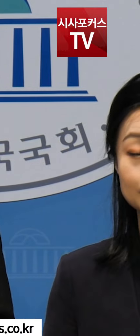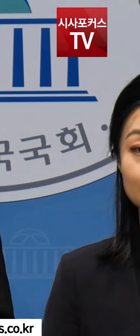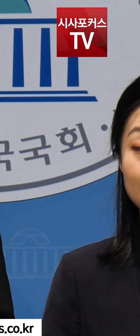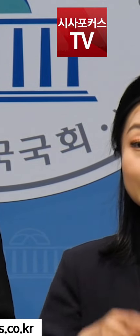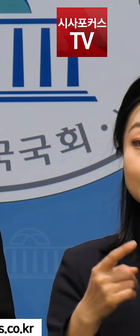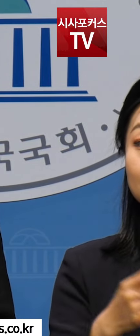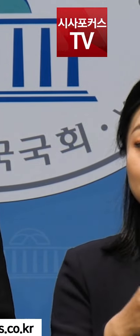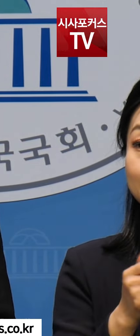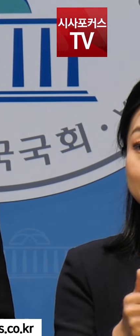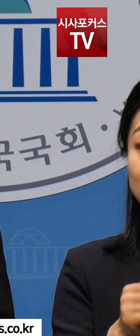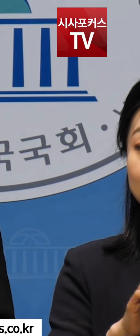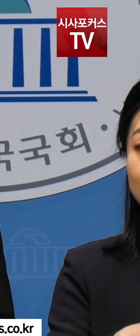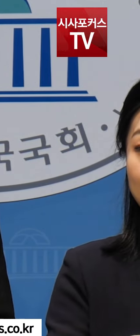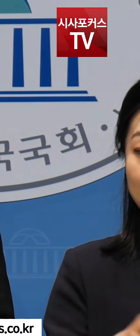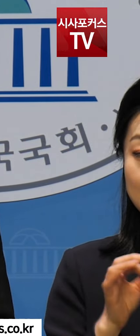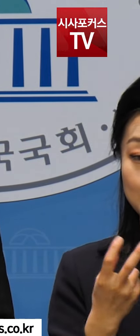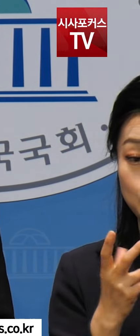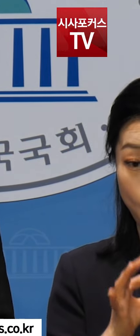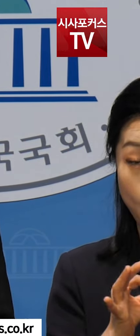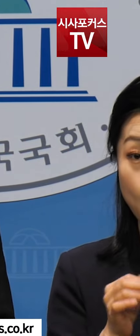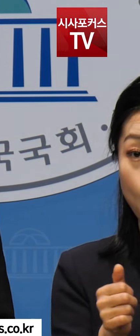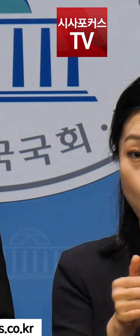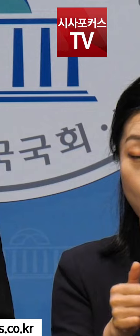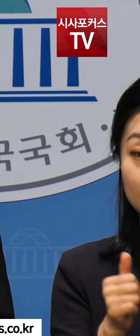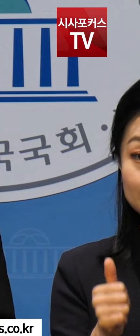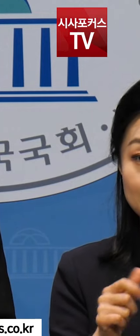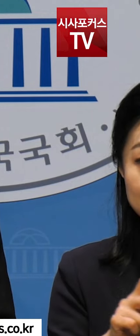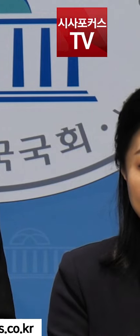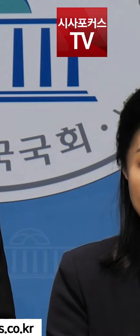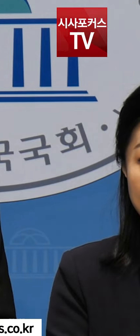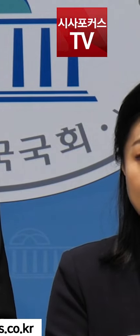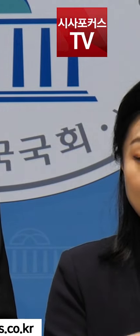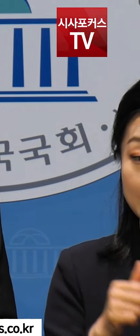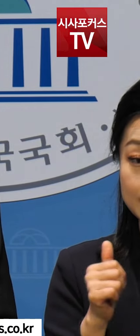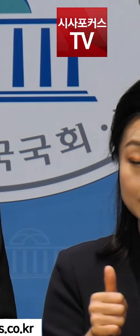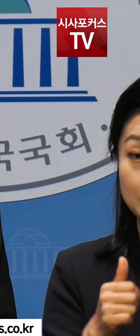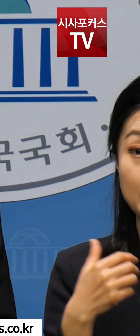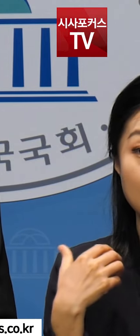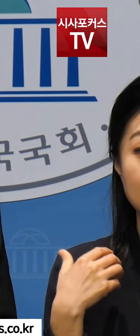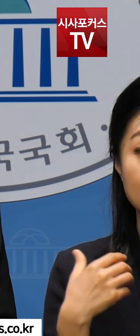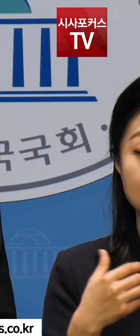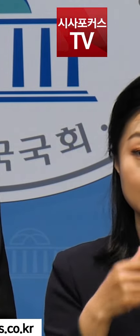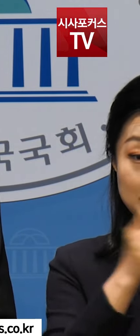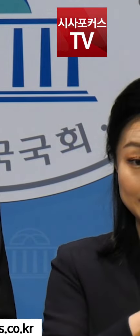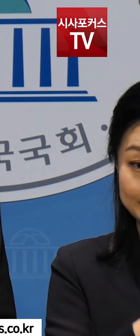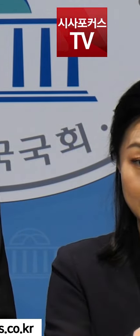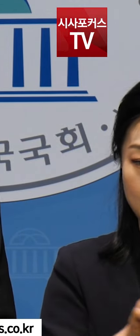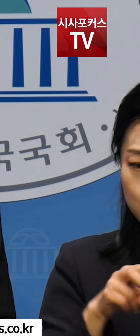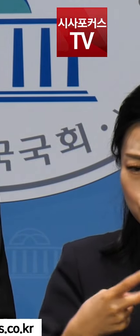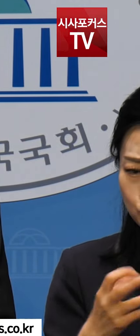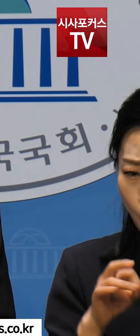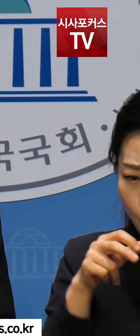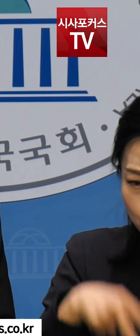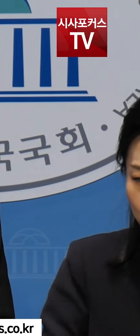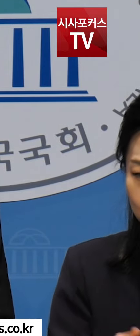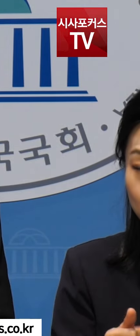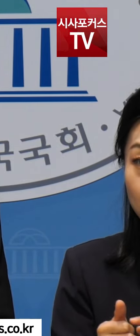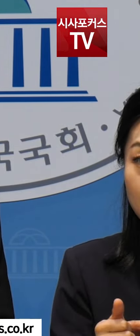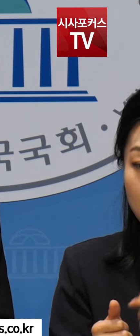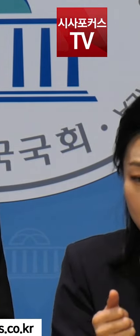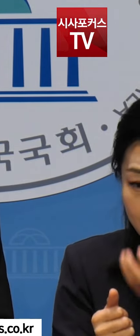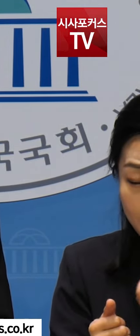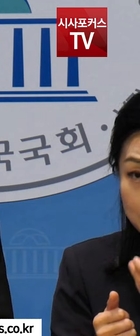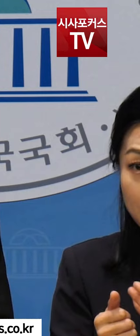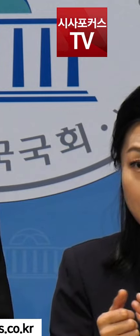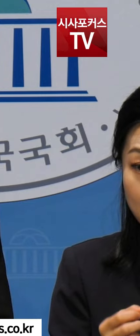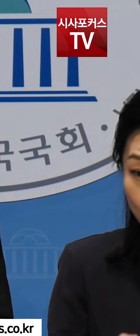1심 김용 대변인에 대한 1심 재판에서 재판부도 유동규의 사실상의